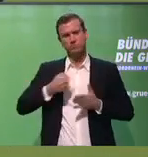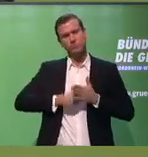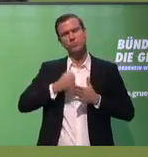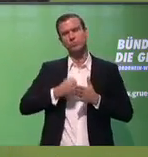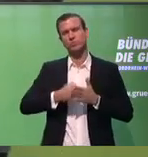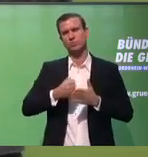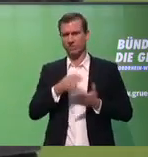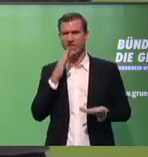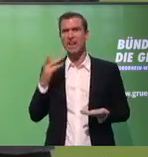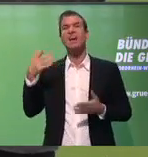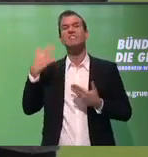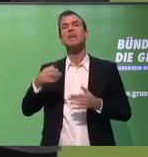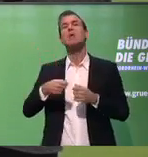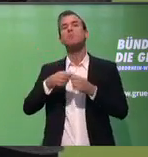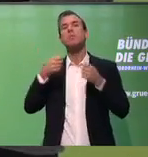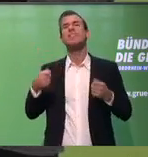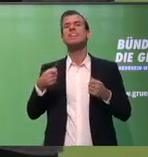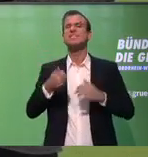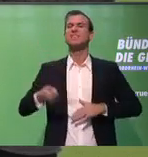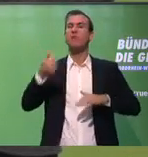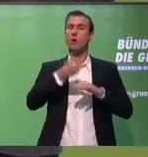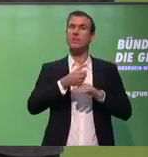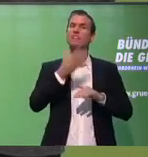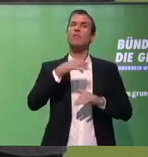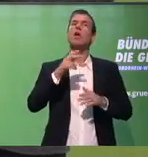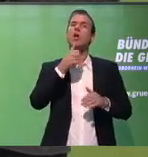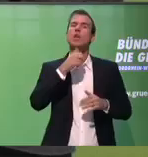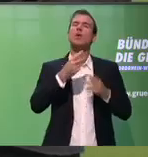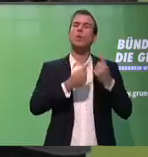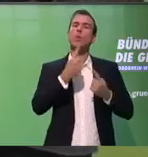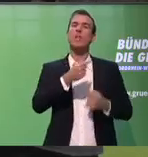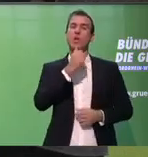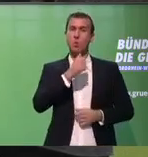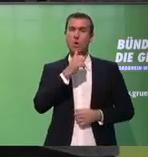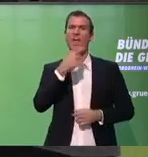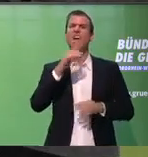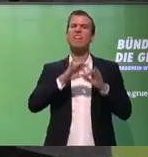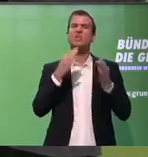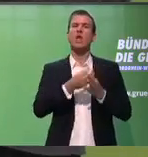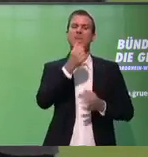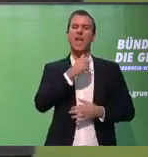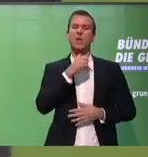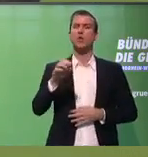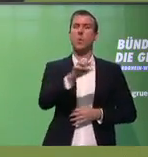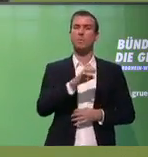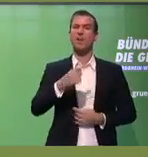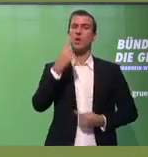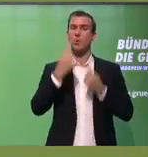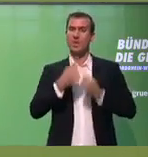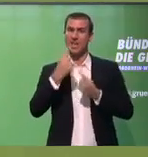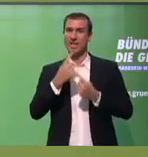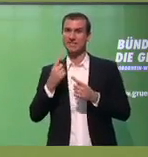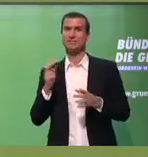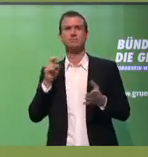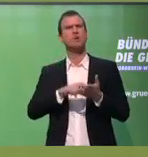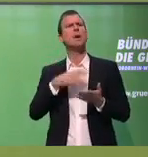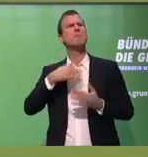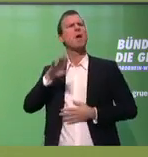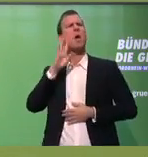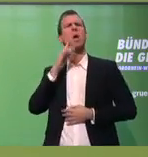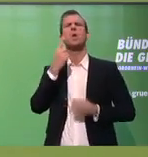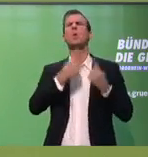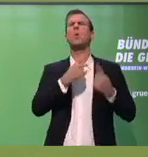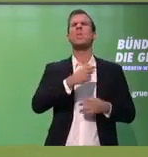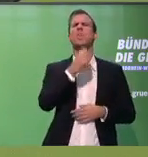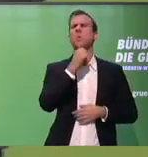Mitglied im Bundesvorstand der Grünen Jugend, Sprecherin der Federation of Young European Greens, hört sich irgendwie toller an als Grüne